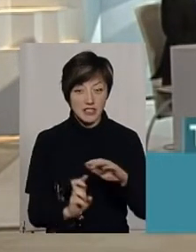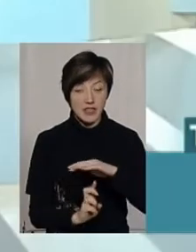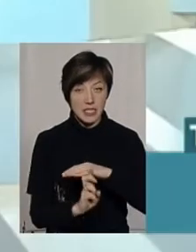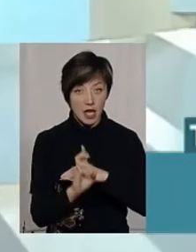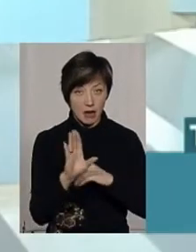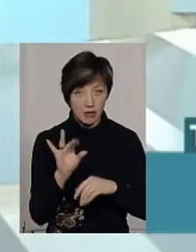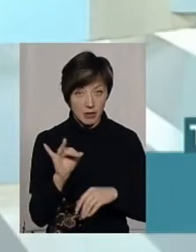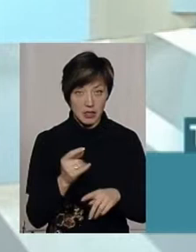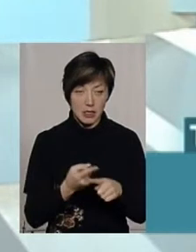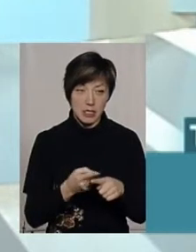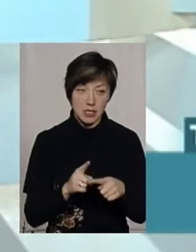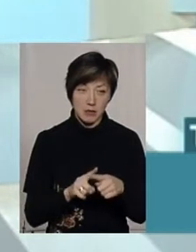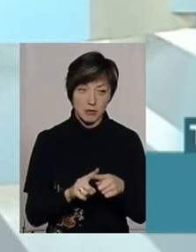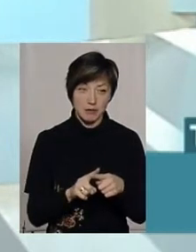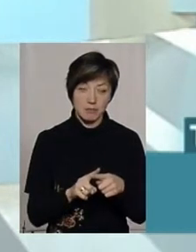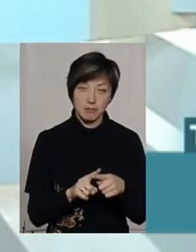то це